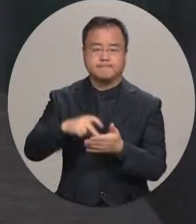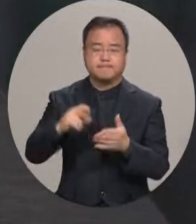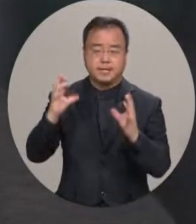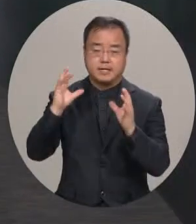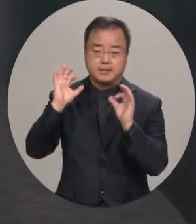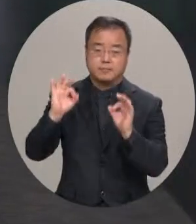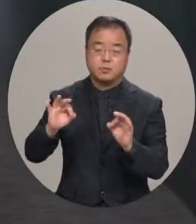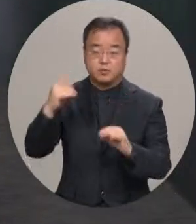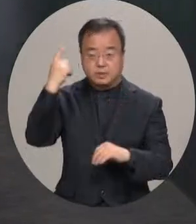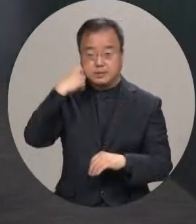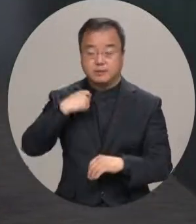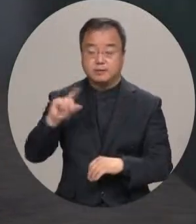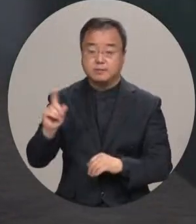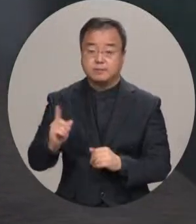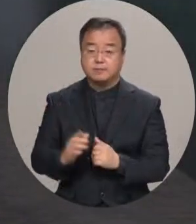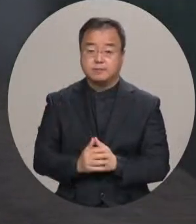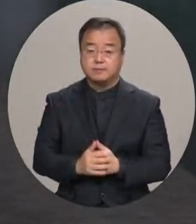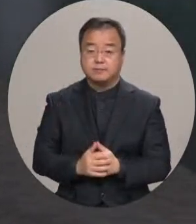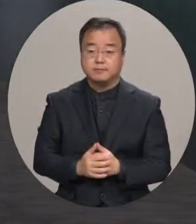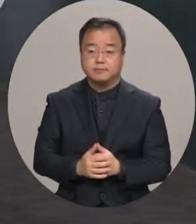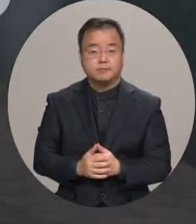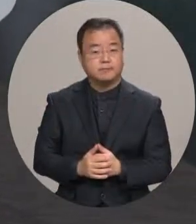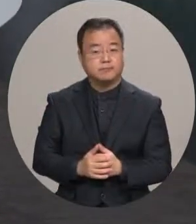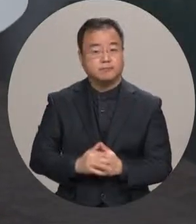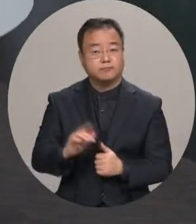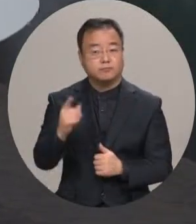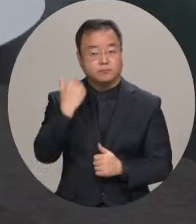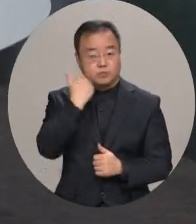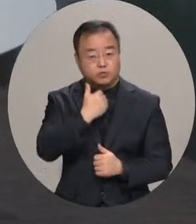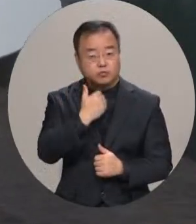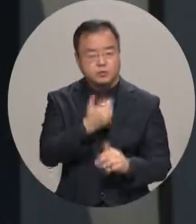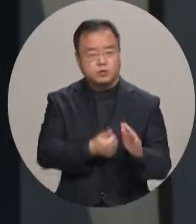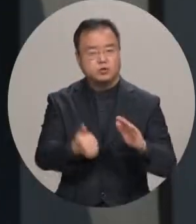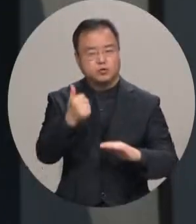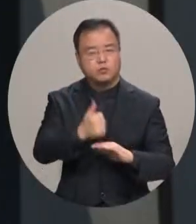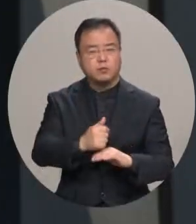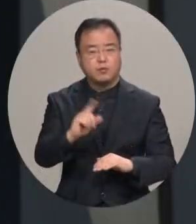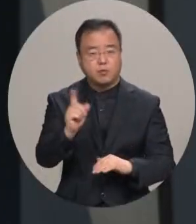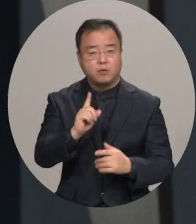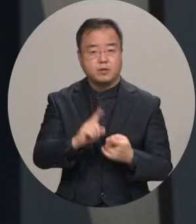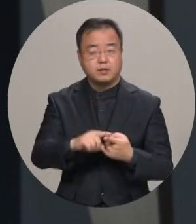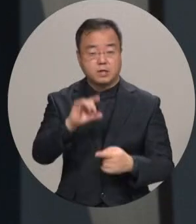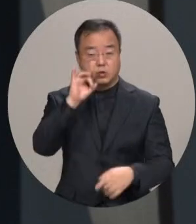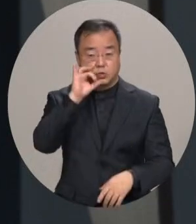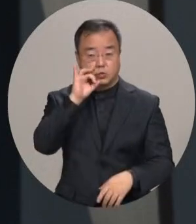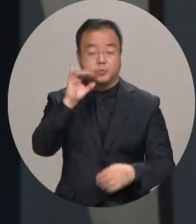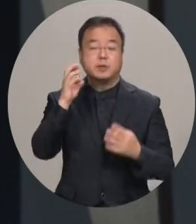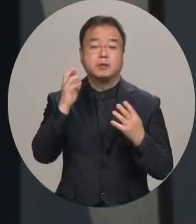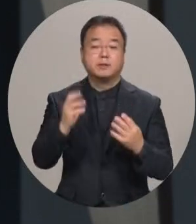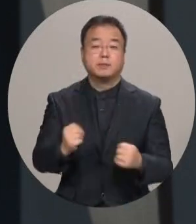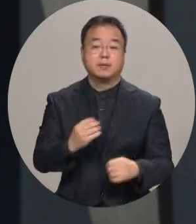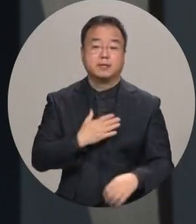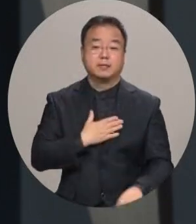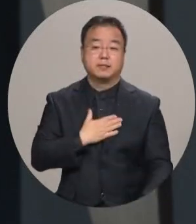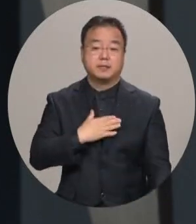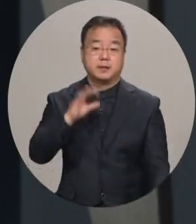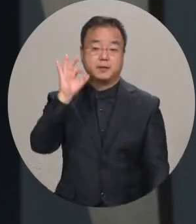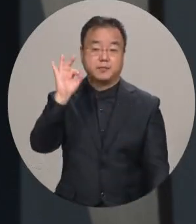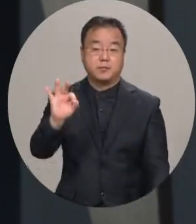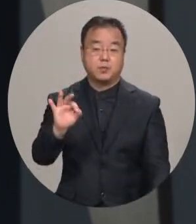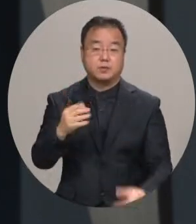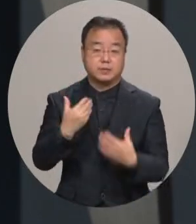느끼셨는지도 궁금한데요. 네. 이제 아까 어떤 아이는 어떻게 성공했는가를 많이 궁금해하시는데 제가 본